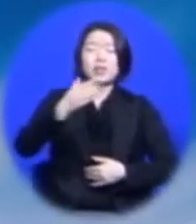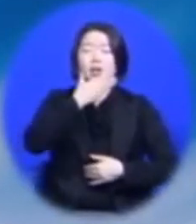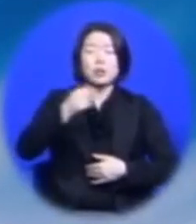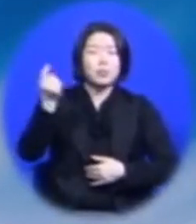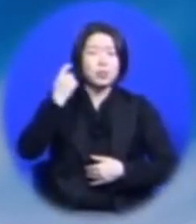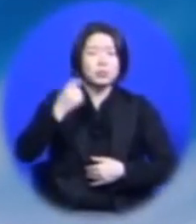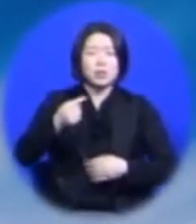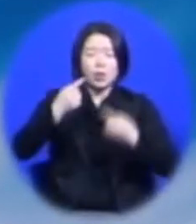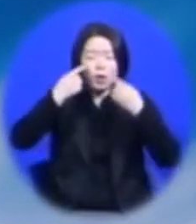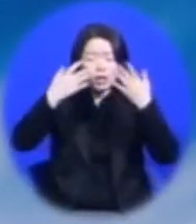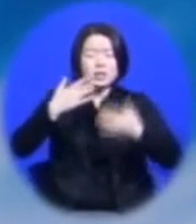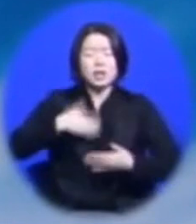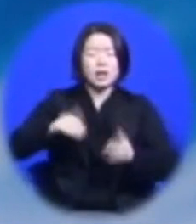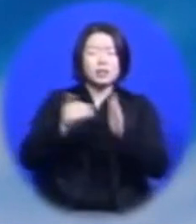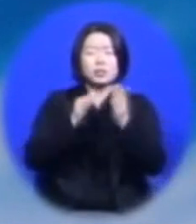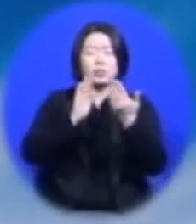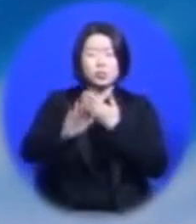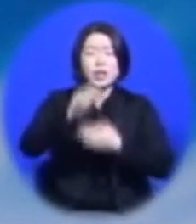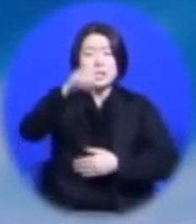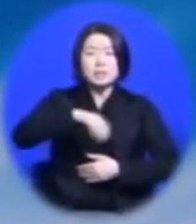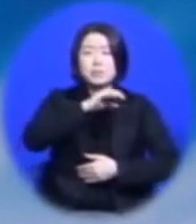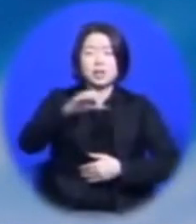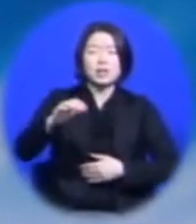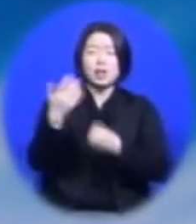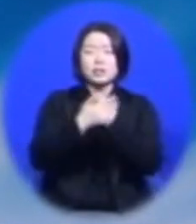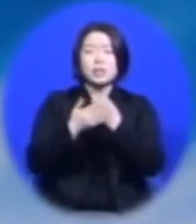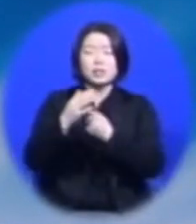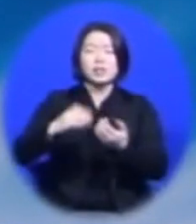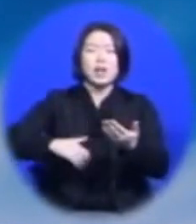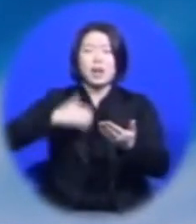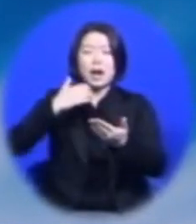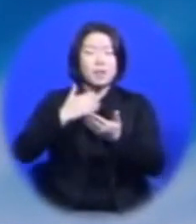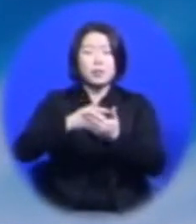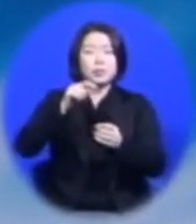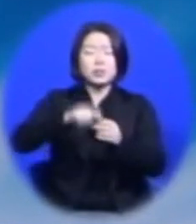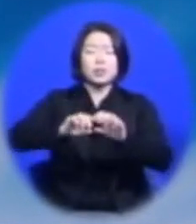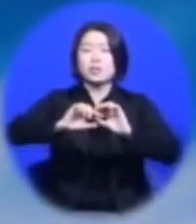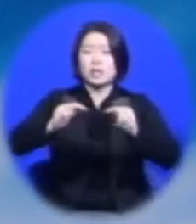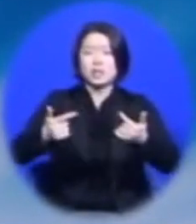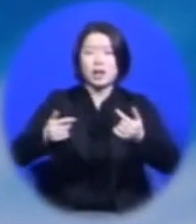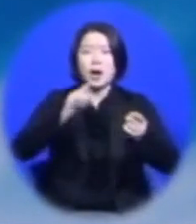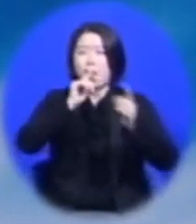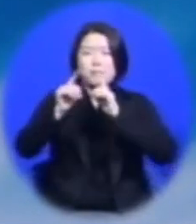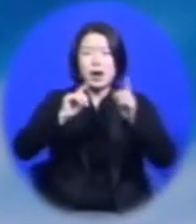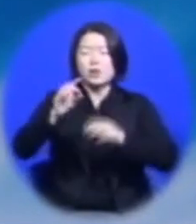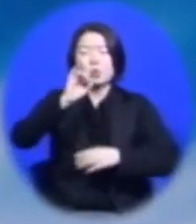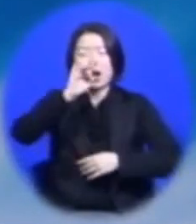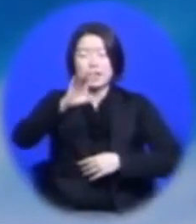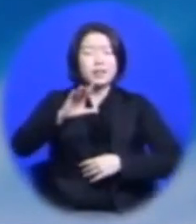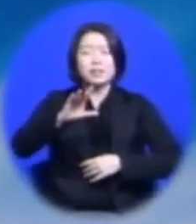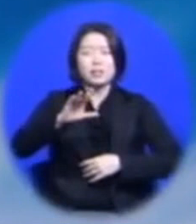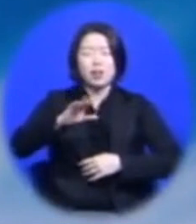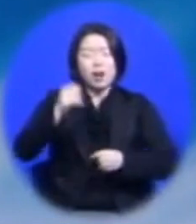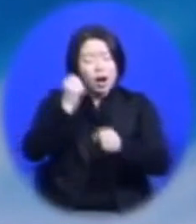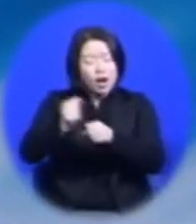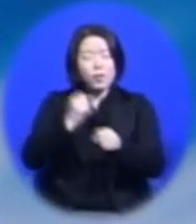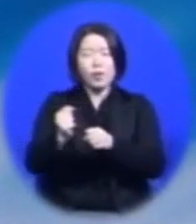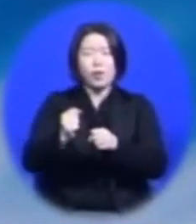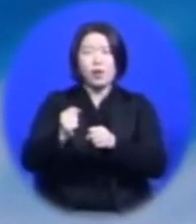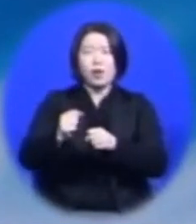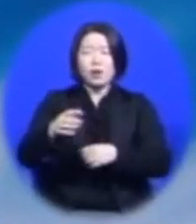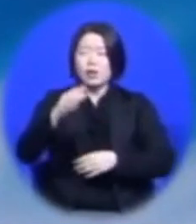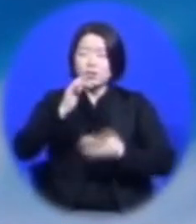보니 십자가 은혜는 감동적인 일이 아니라 말도 안 되는 황당하고 어처구니